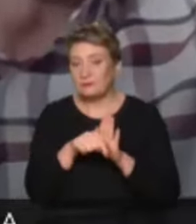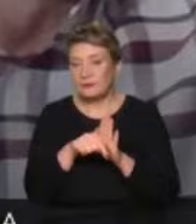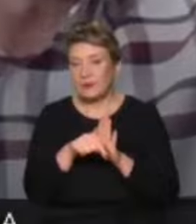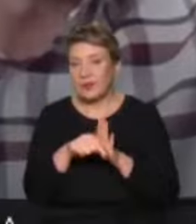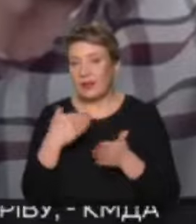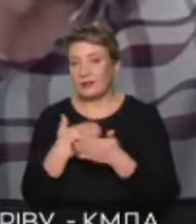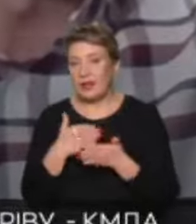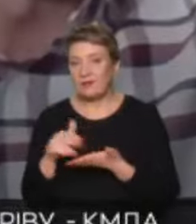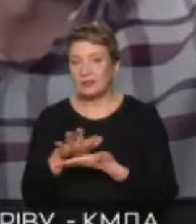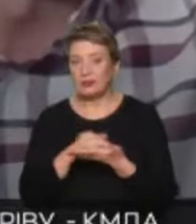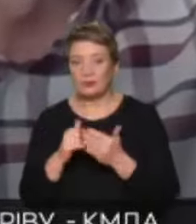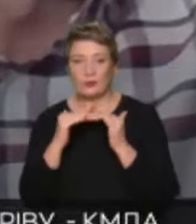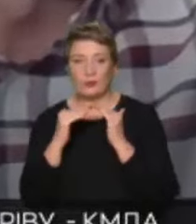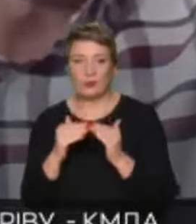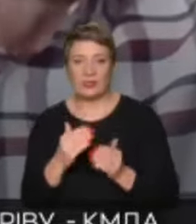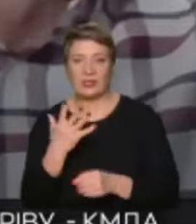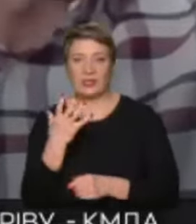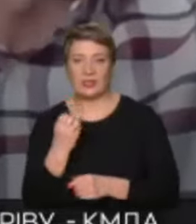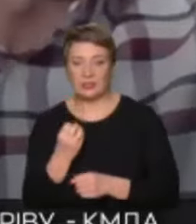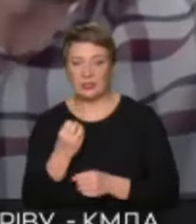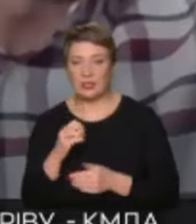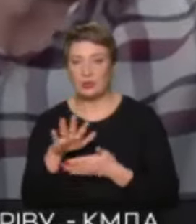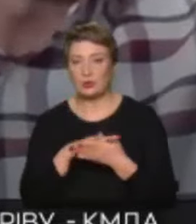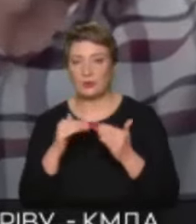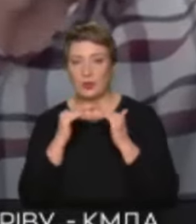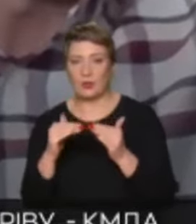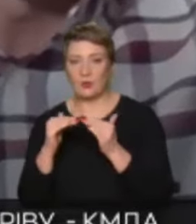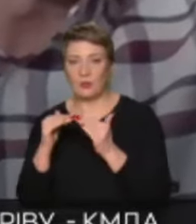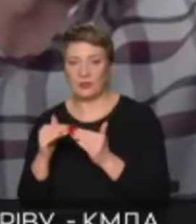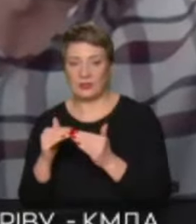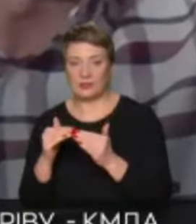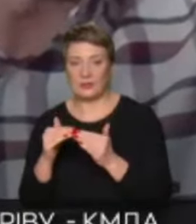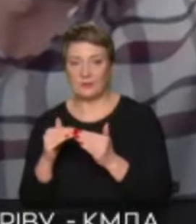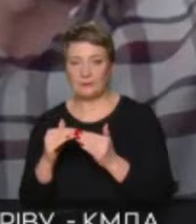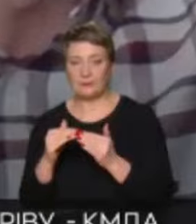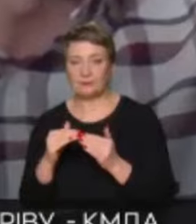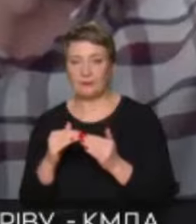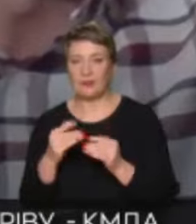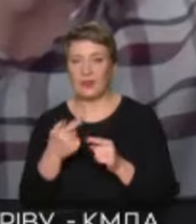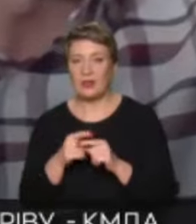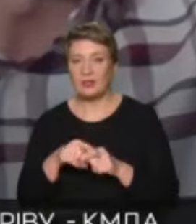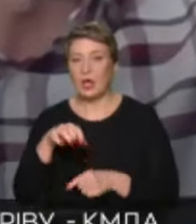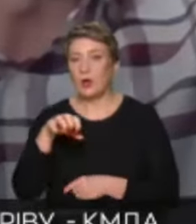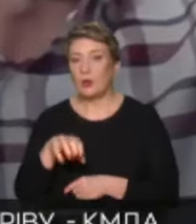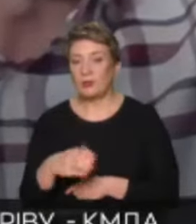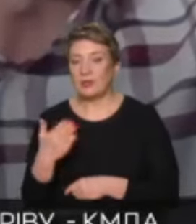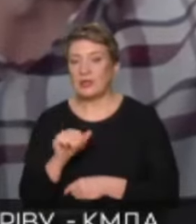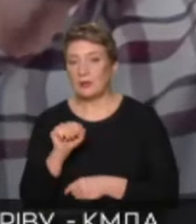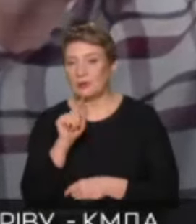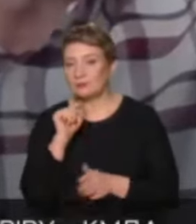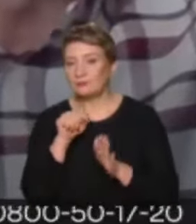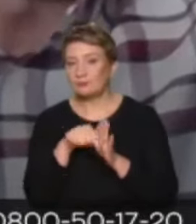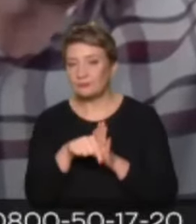будівля, ще зруйнований будинок, це вогнева точка або це об'єкт, за який можна зачепитися, де